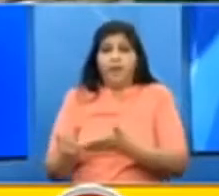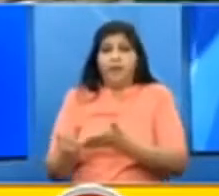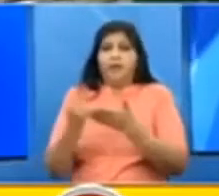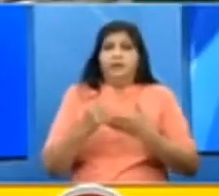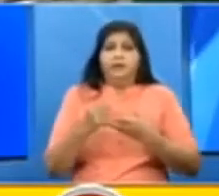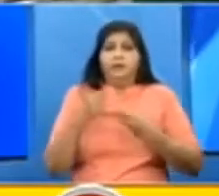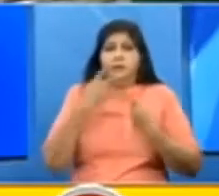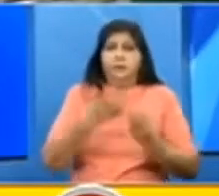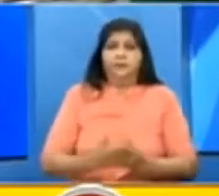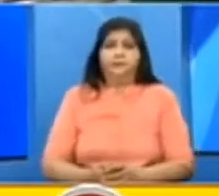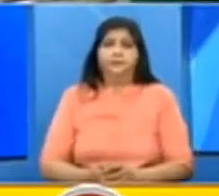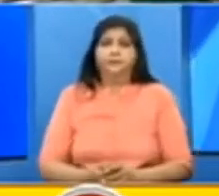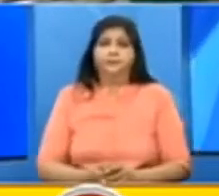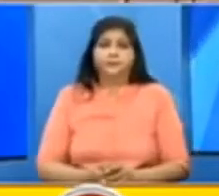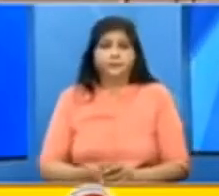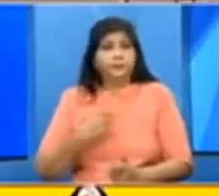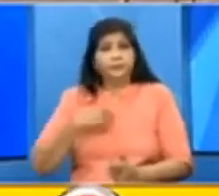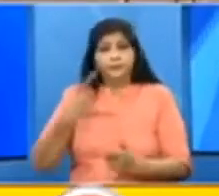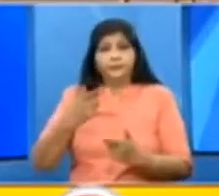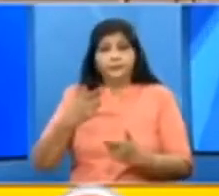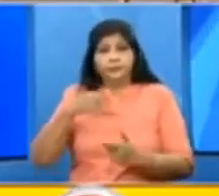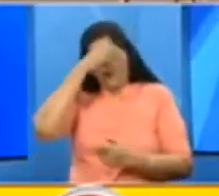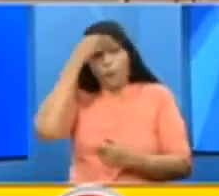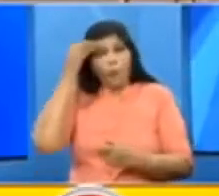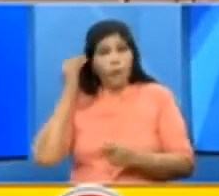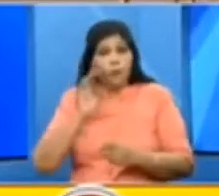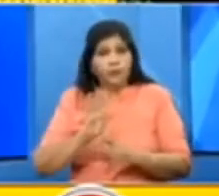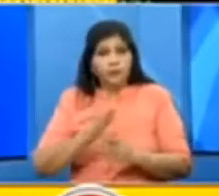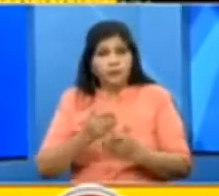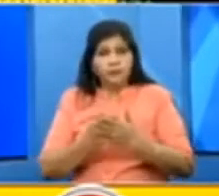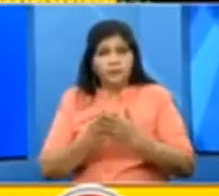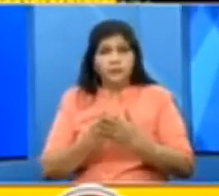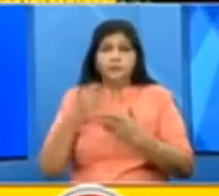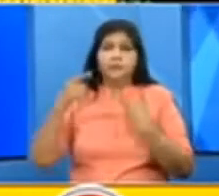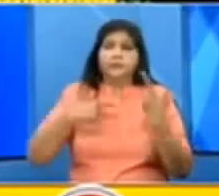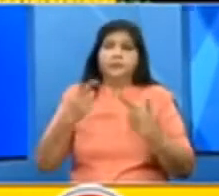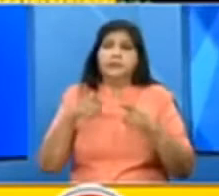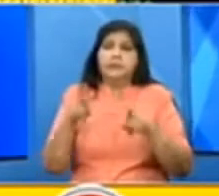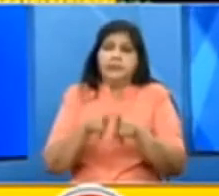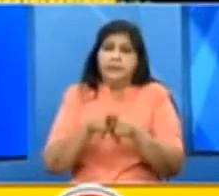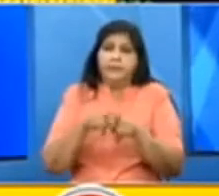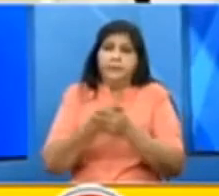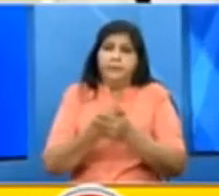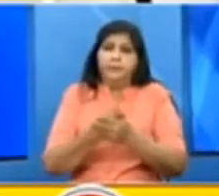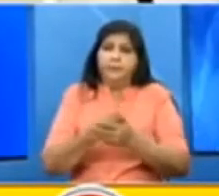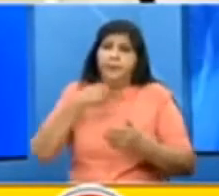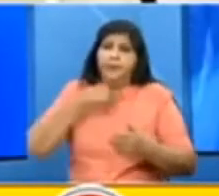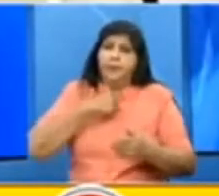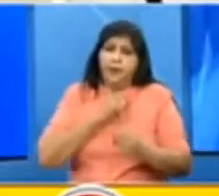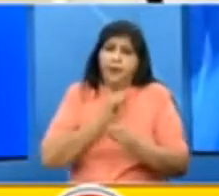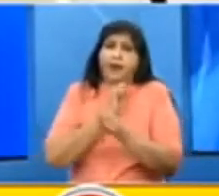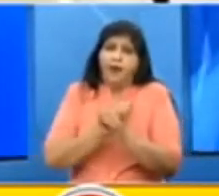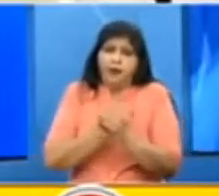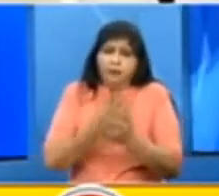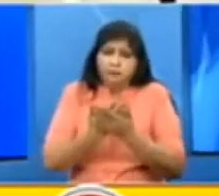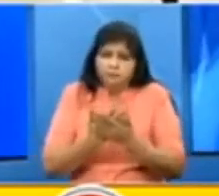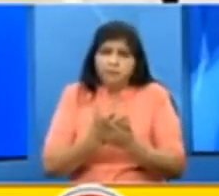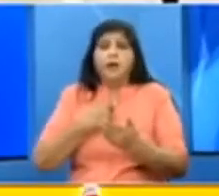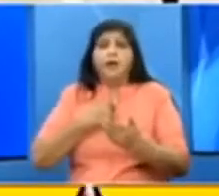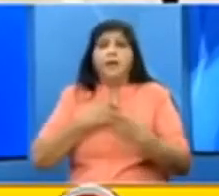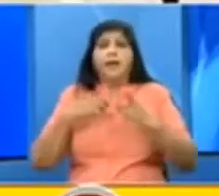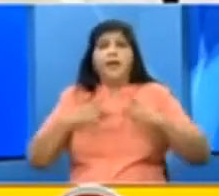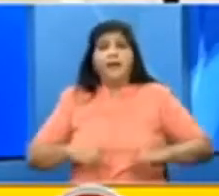पड़ता है। ये बात हमें कभी भूलनी नहीं चाहिए और इसलिए हमारा आचार, हमारा